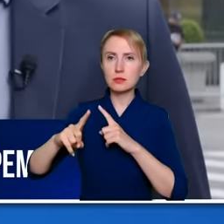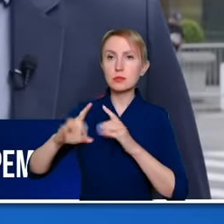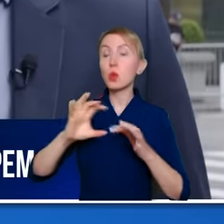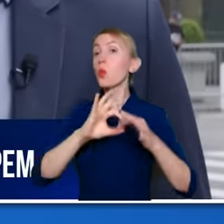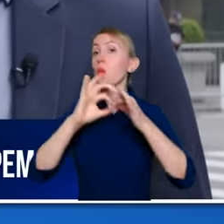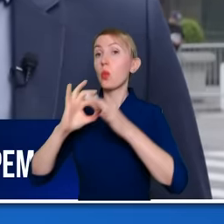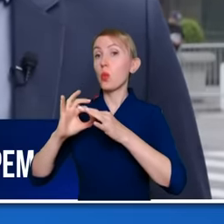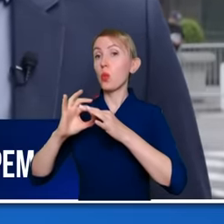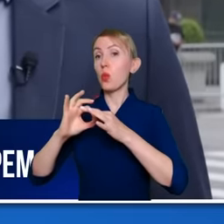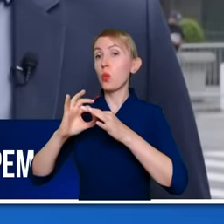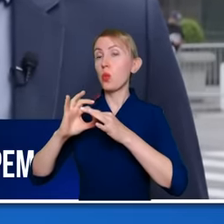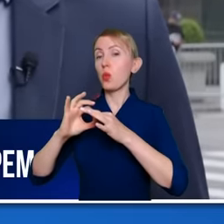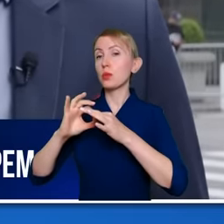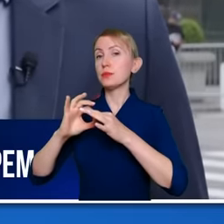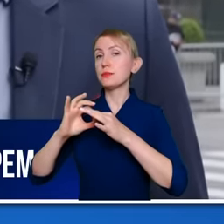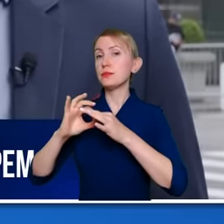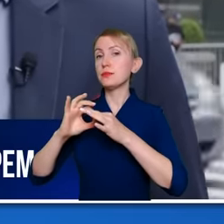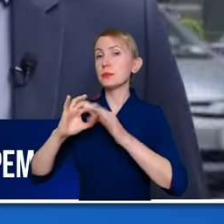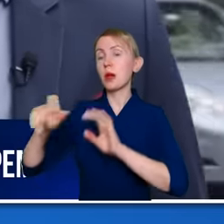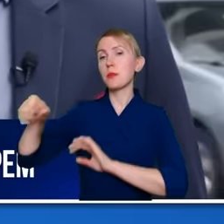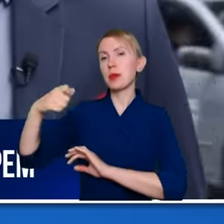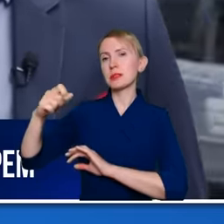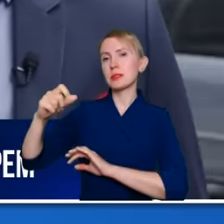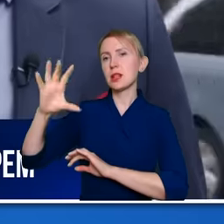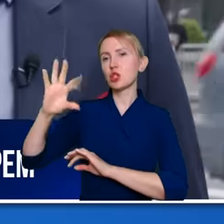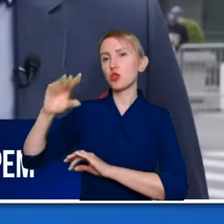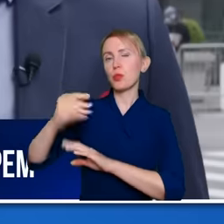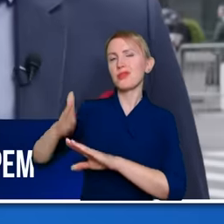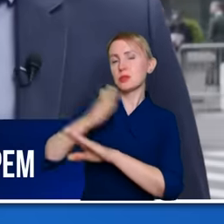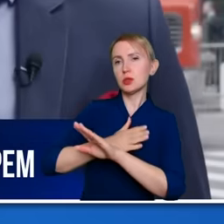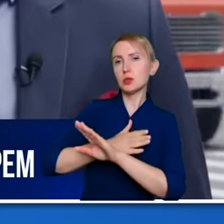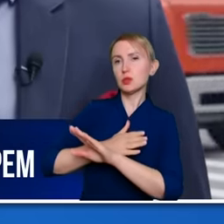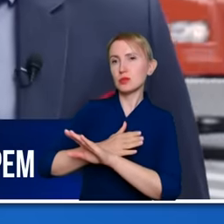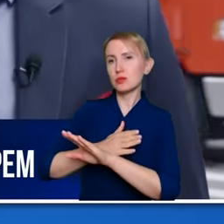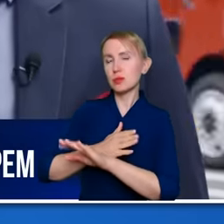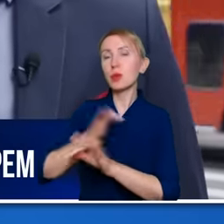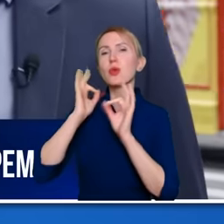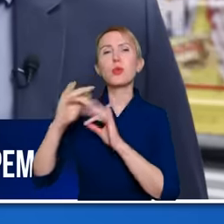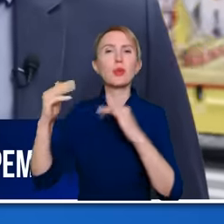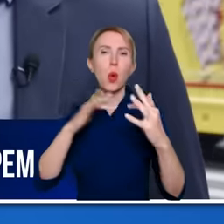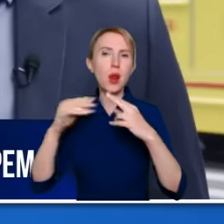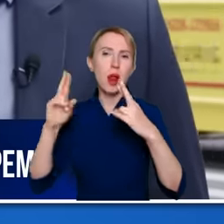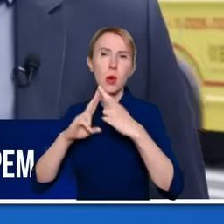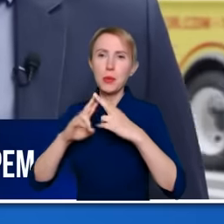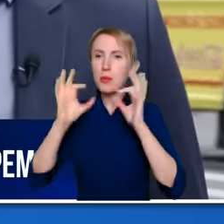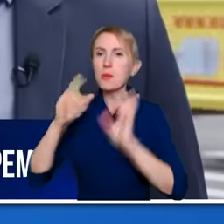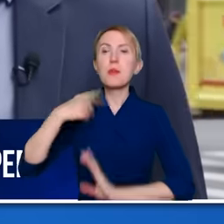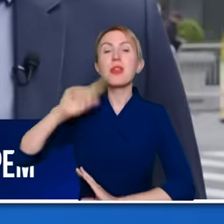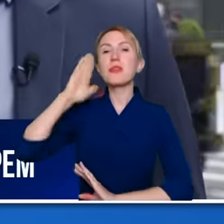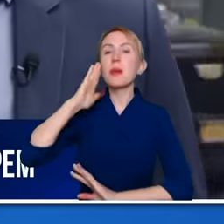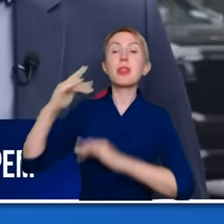z prezydentem jeszcze wówczas Donaldem Trumpem taką dość dobrą relację. Wiemy o tym, te